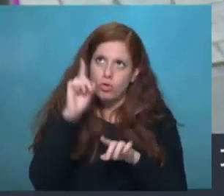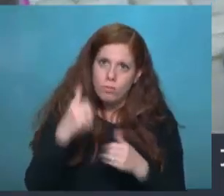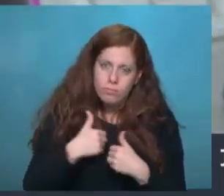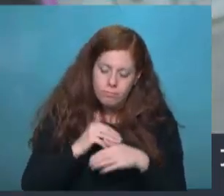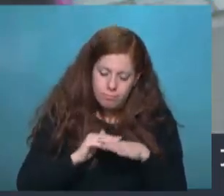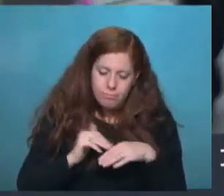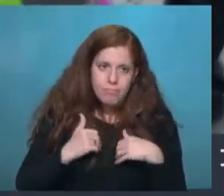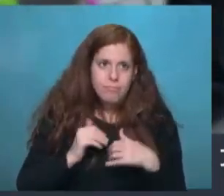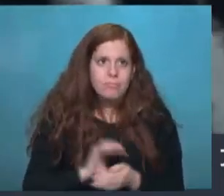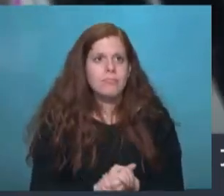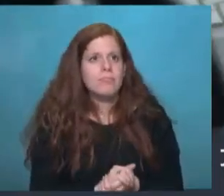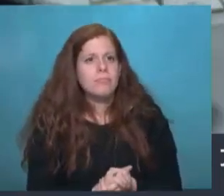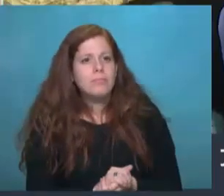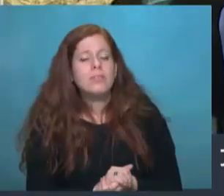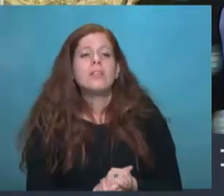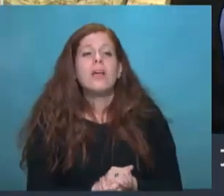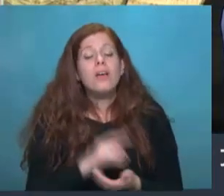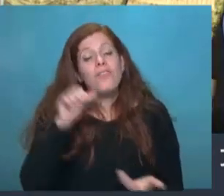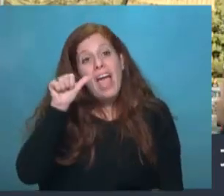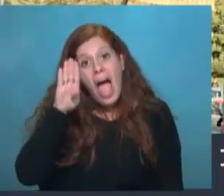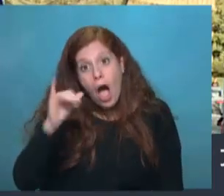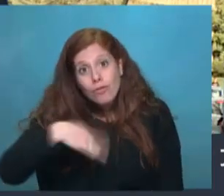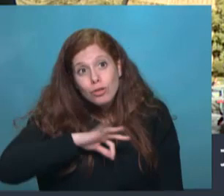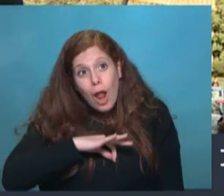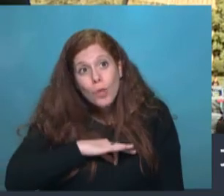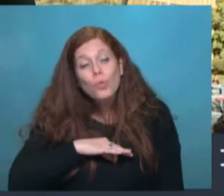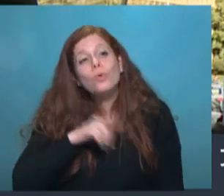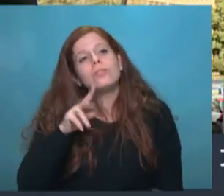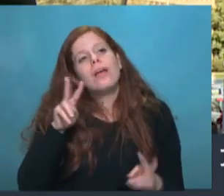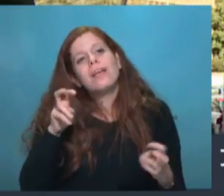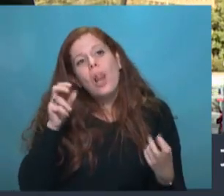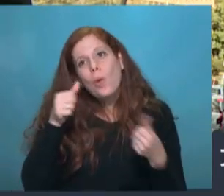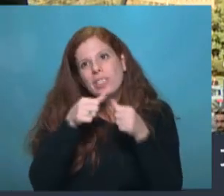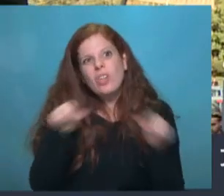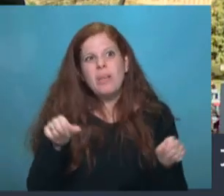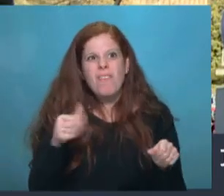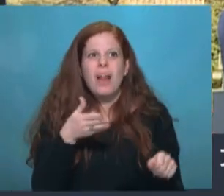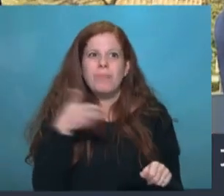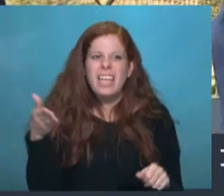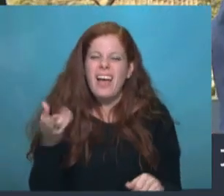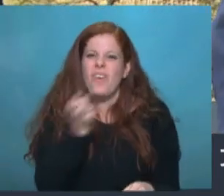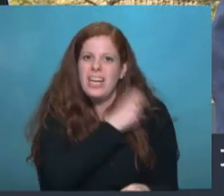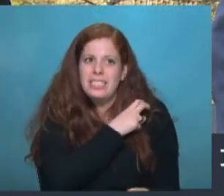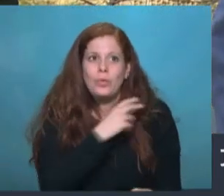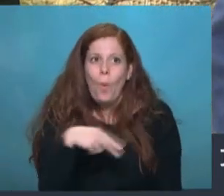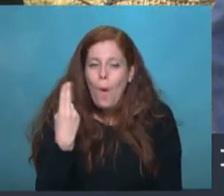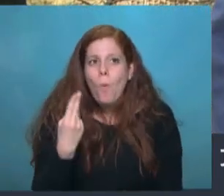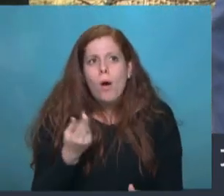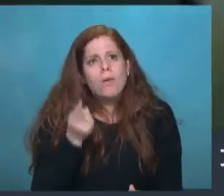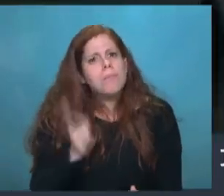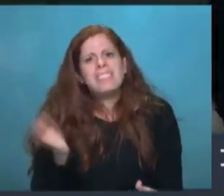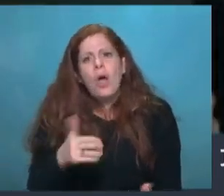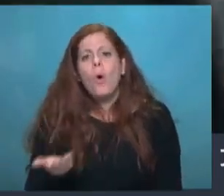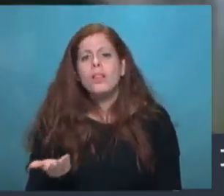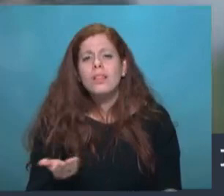כפרה עליך! ואבי שלנו הוא, זה כאילו סטריאוטיפים, אבל הוא מזרחי, הוא קצין, הוא הומו. מה הוא צריך?